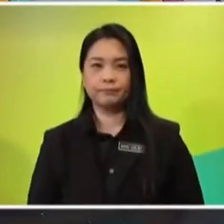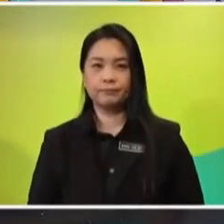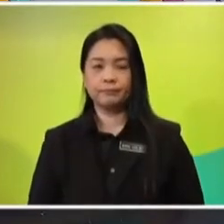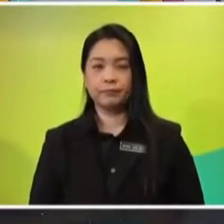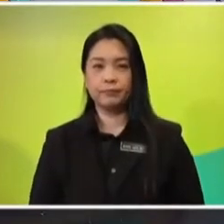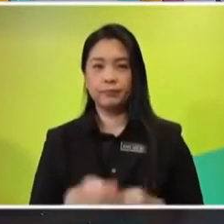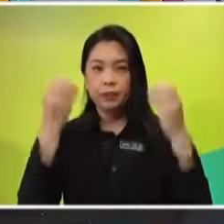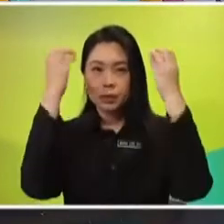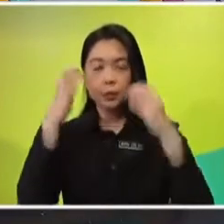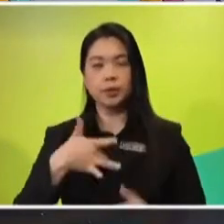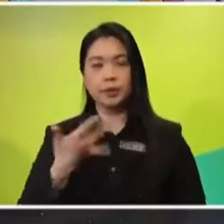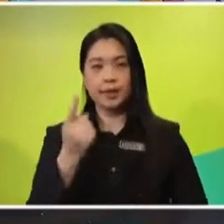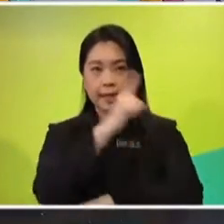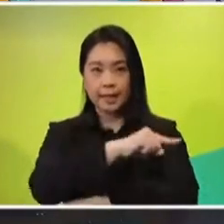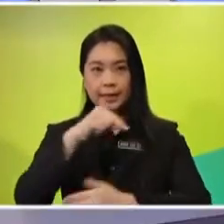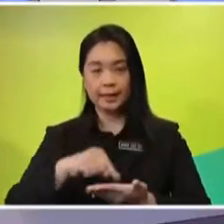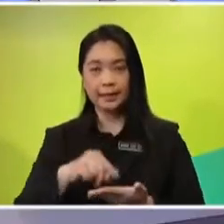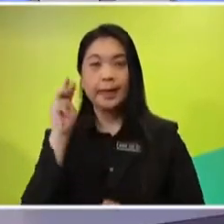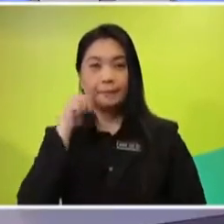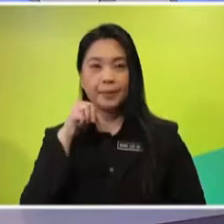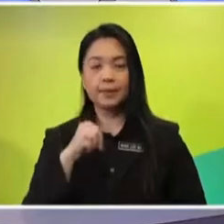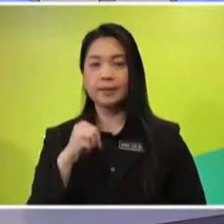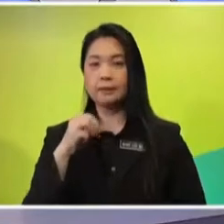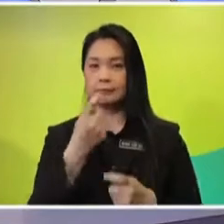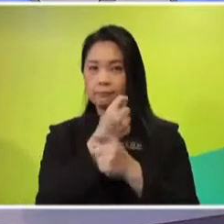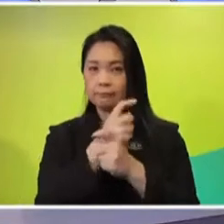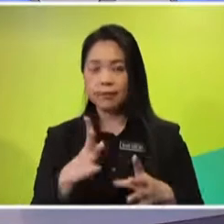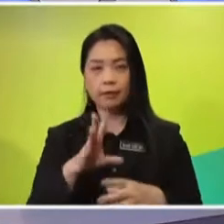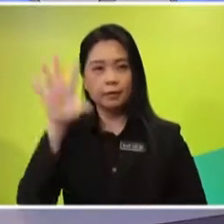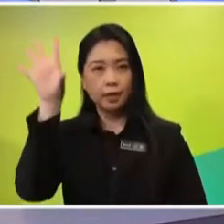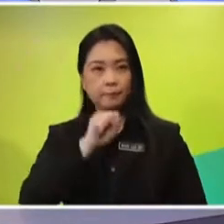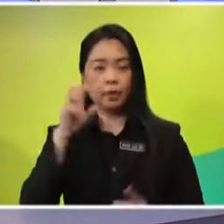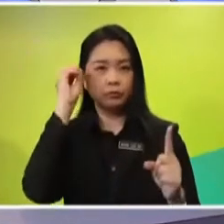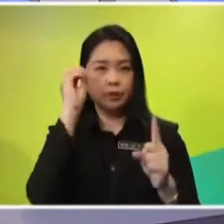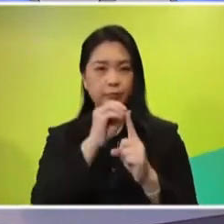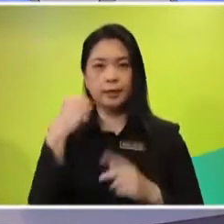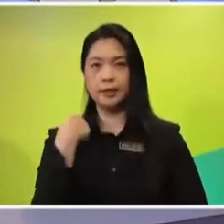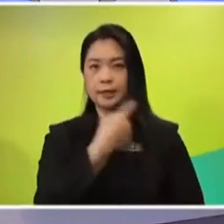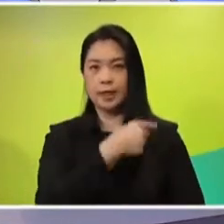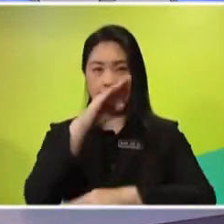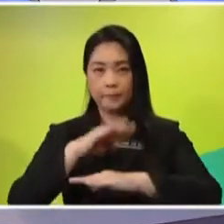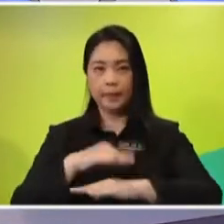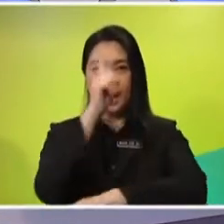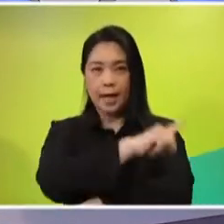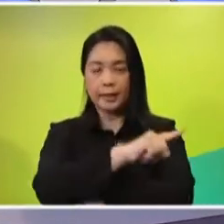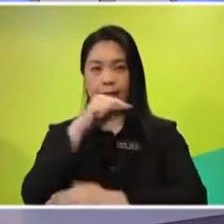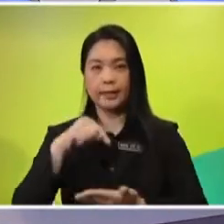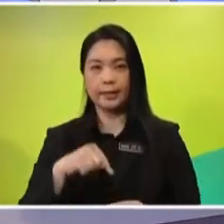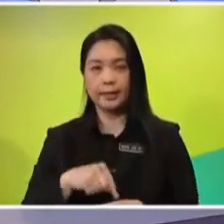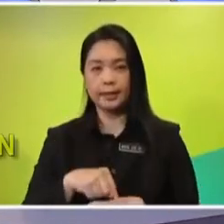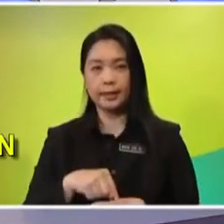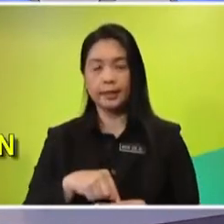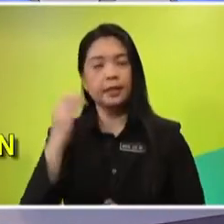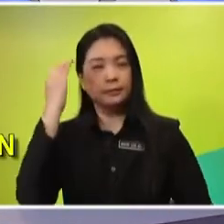Cikgu rasa hari ini Mira telah mencapai objektif pembelajaran kita pada hari ini, iaitu